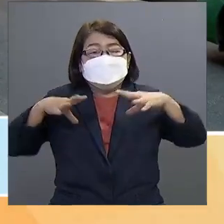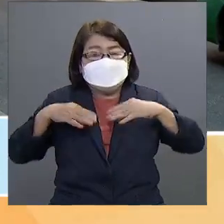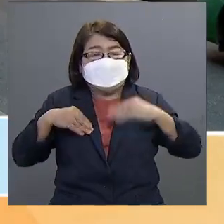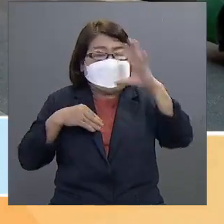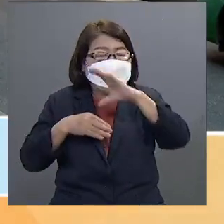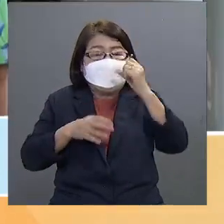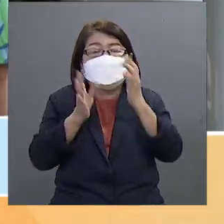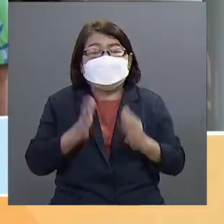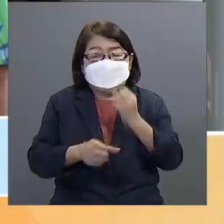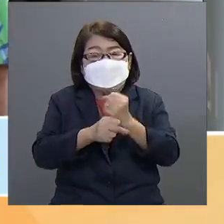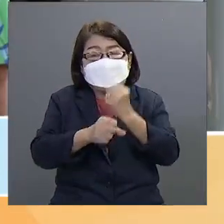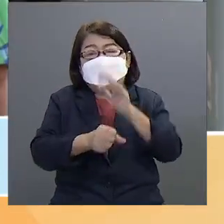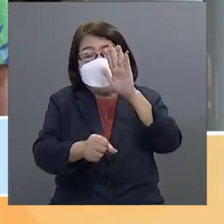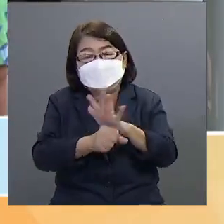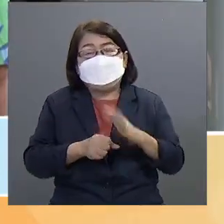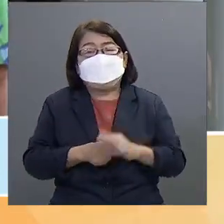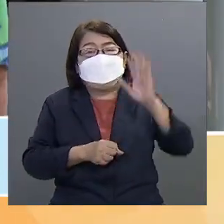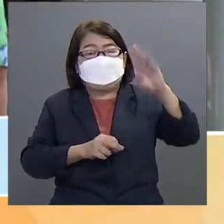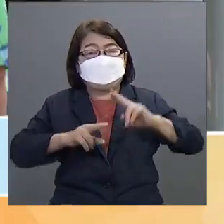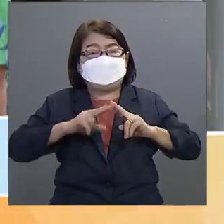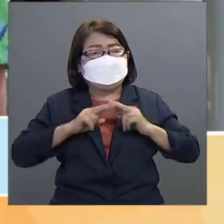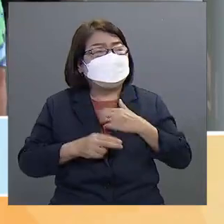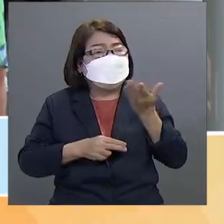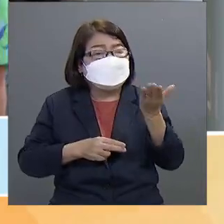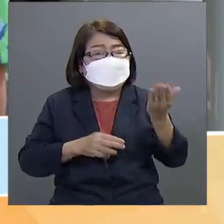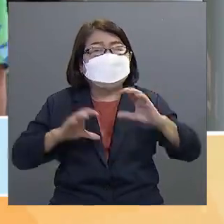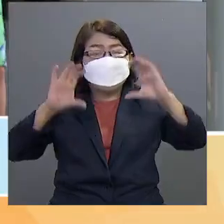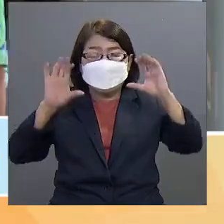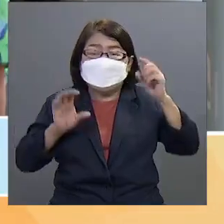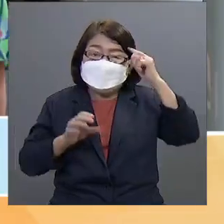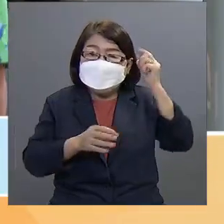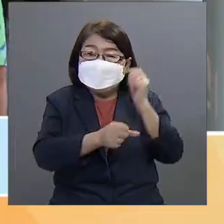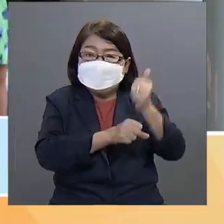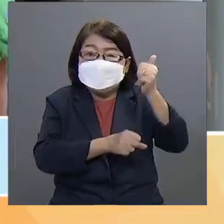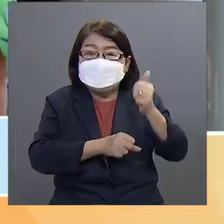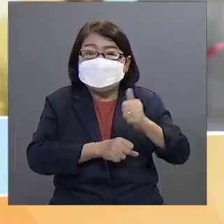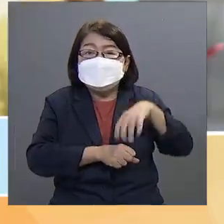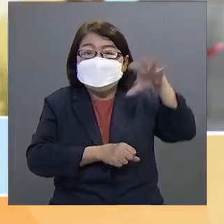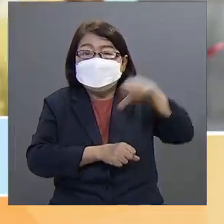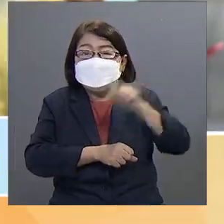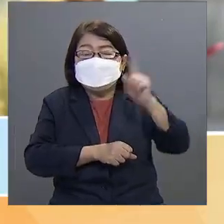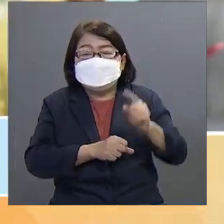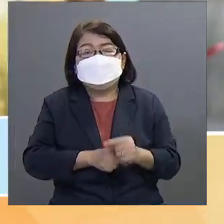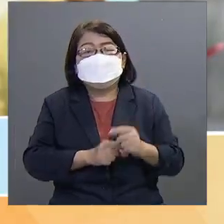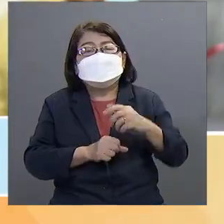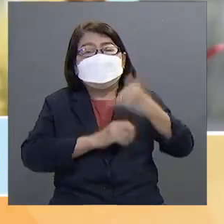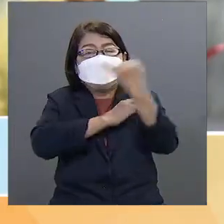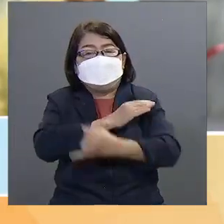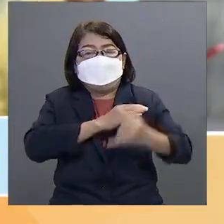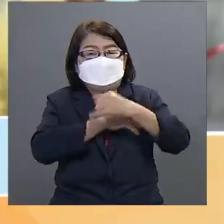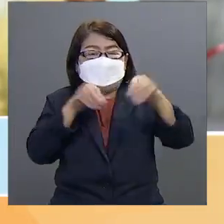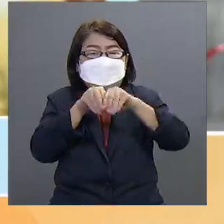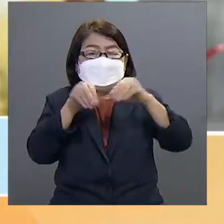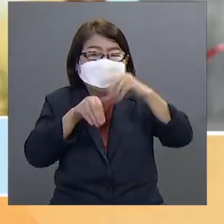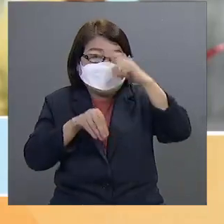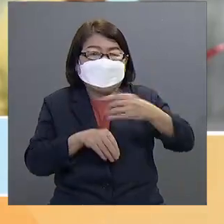ภาคเอกชนขอร้องอยู่นะครับไปยังรัฐบาลก็คือเป็นไปได้ไหมอาจจะนำเข้าแรงงานที่ถูกต้องตามกฎหมายนะครับเพราะว่าแรงงานบางประเ